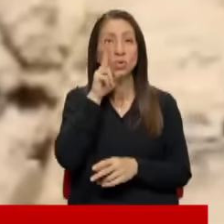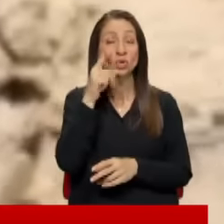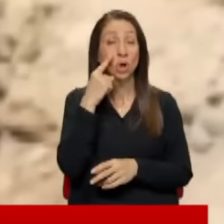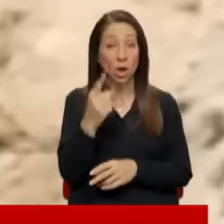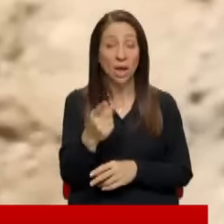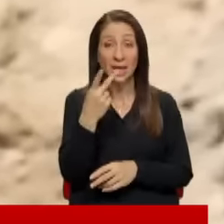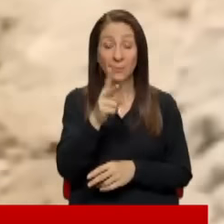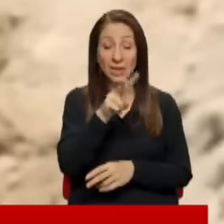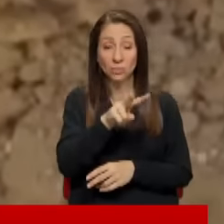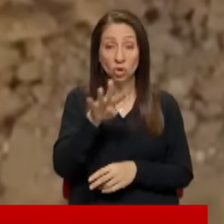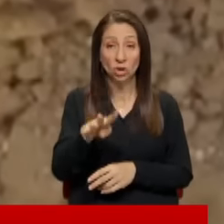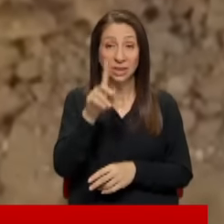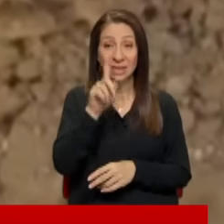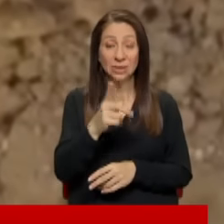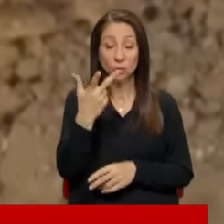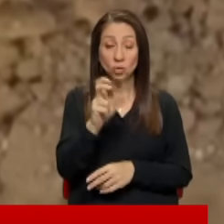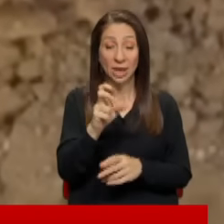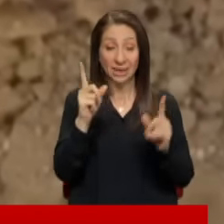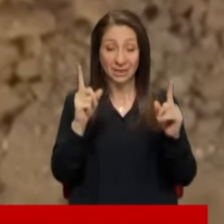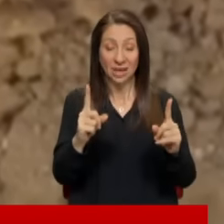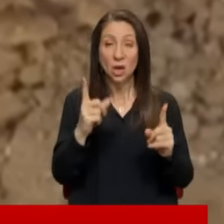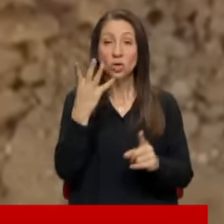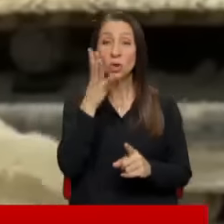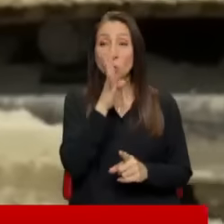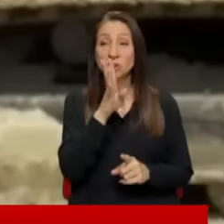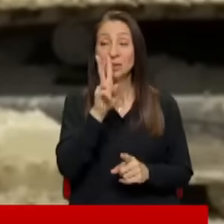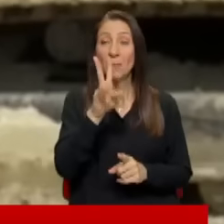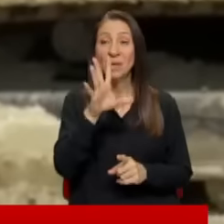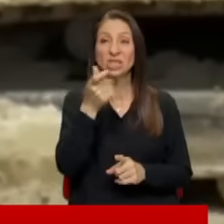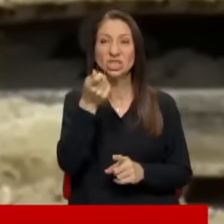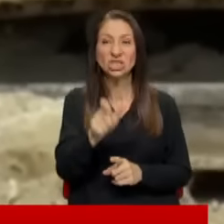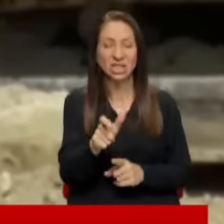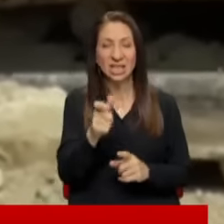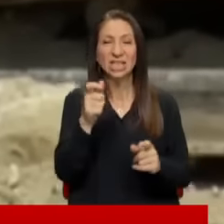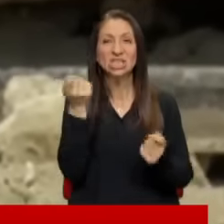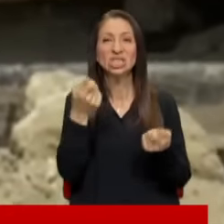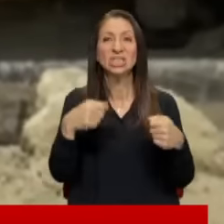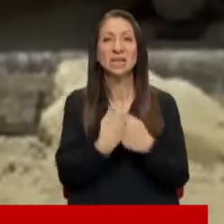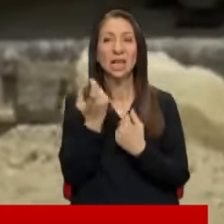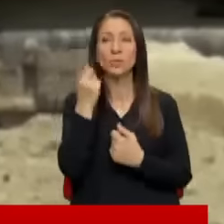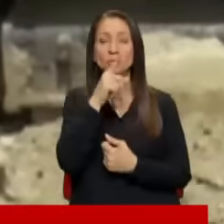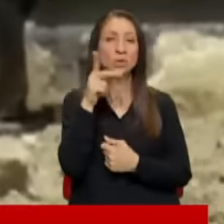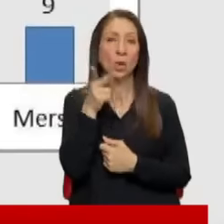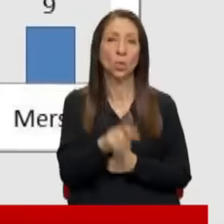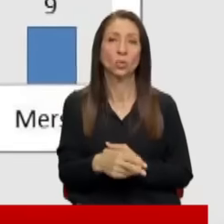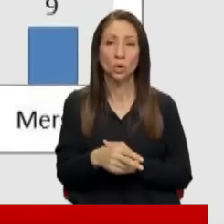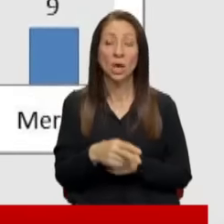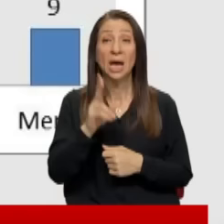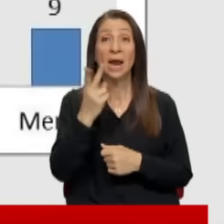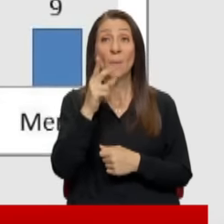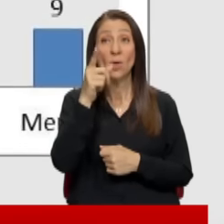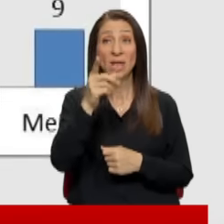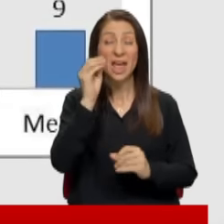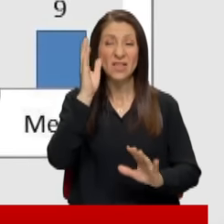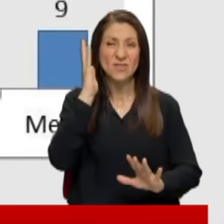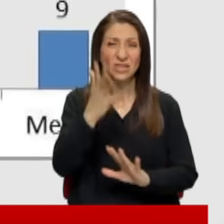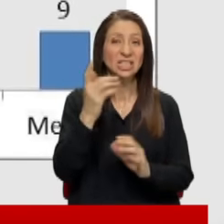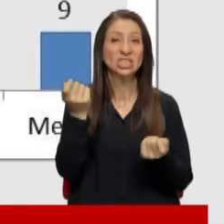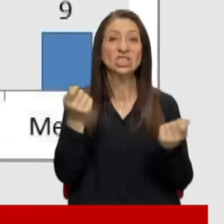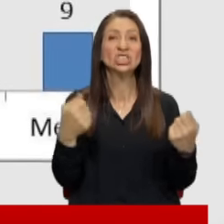göre 2024'ün ilk 3 ayında en az 425 işçi iş kazalarında hayatını kaybetti. Raporda en fazla